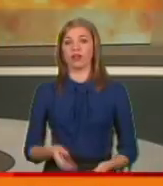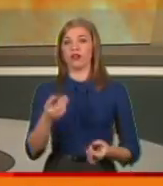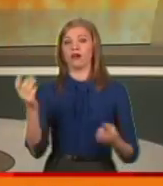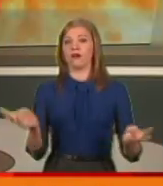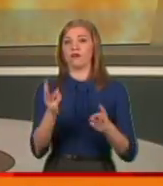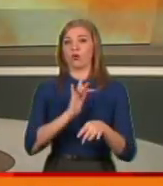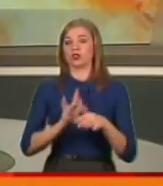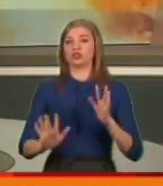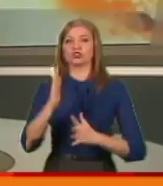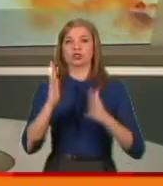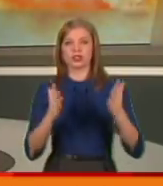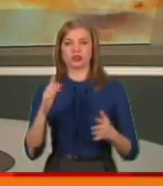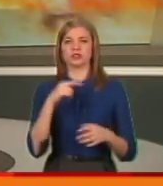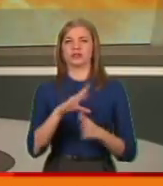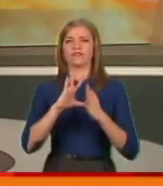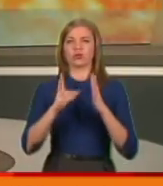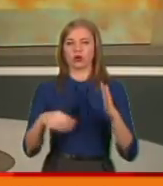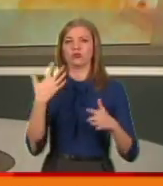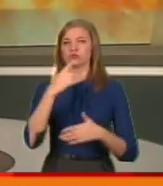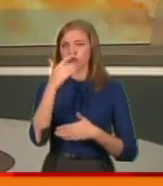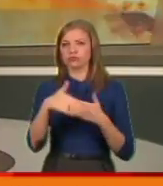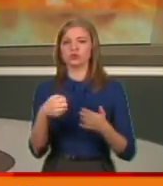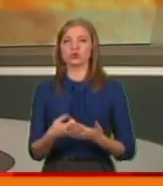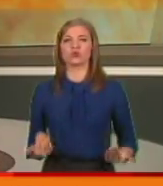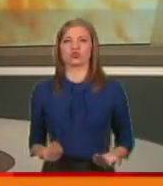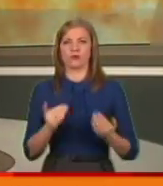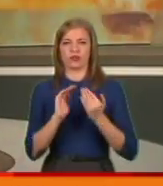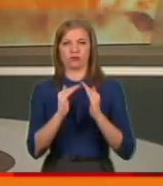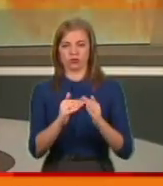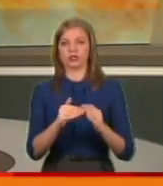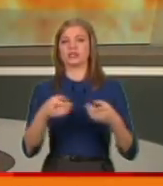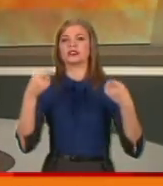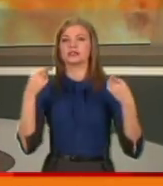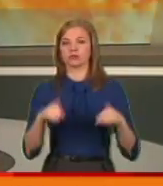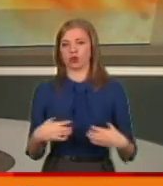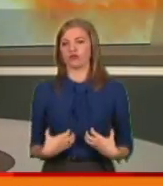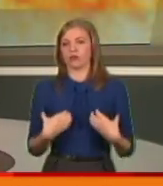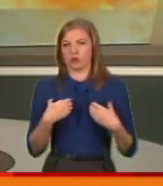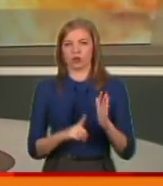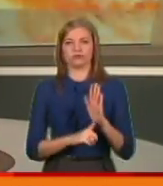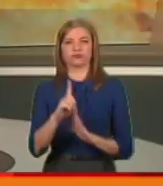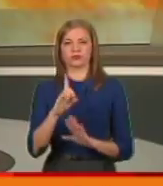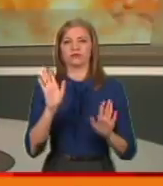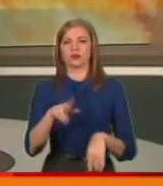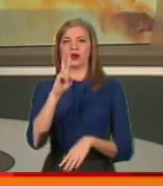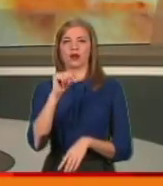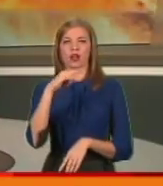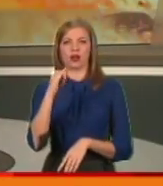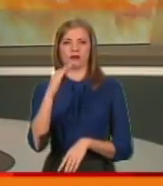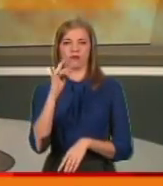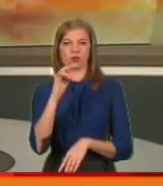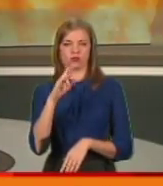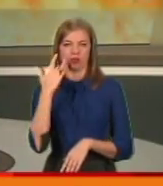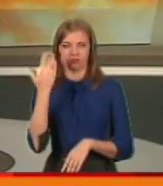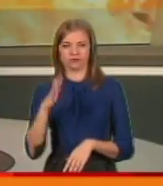Вогонь нищить ліси, ниви й виноградники, вже дістався житлових будинків. Справжнє пекло щинилося в Каліфорнії.